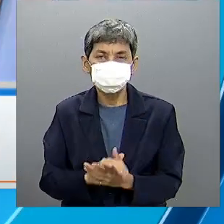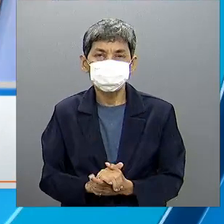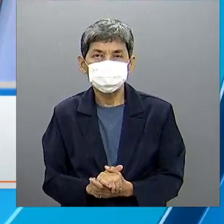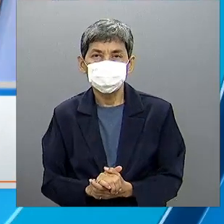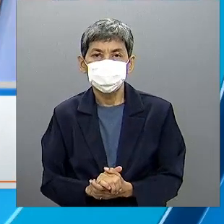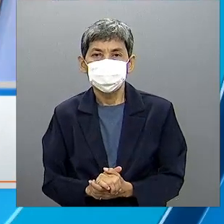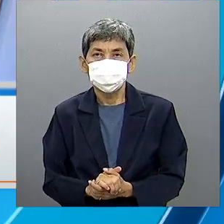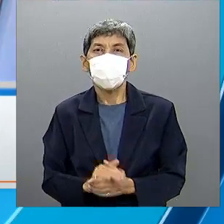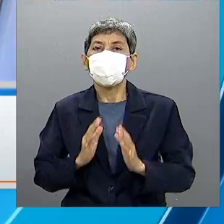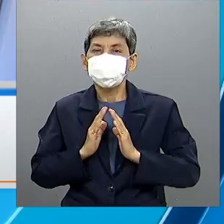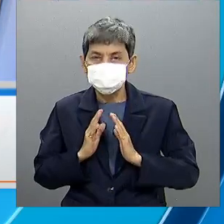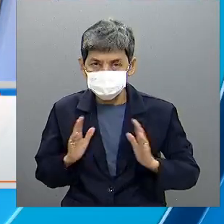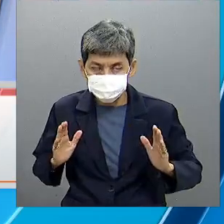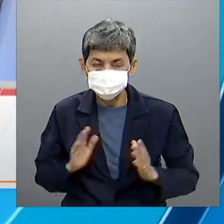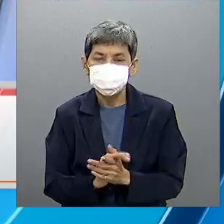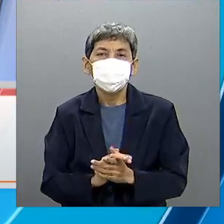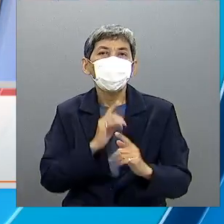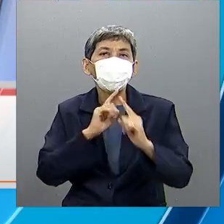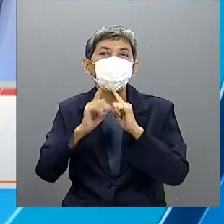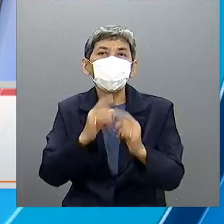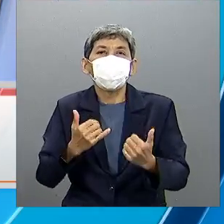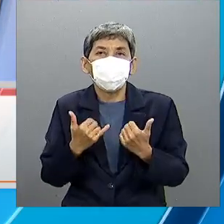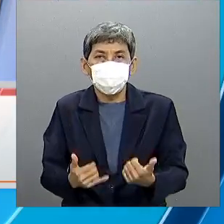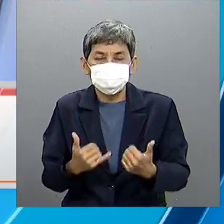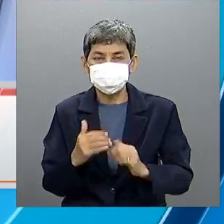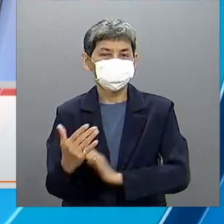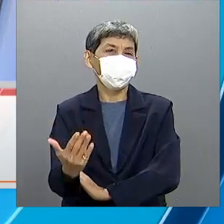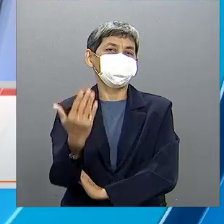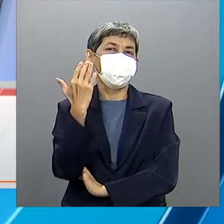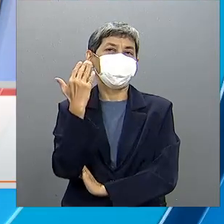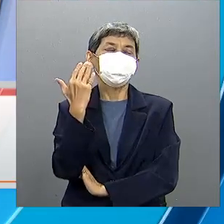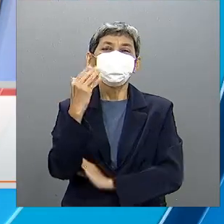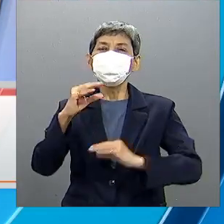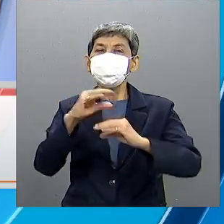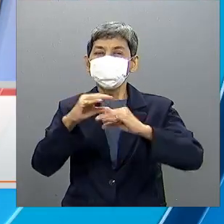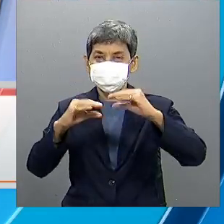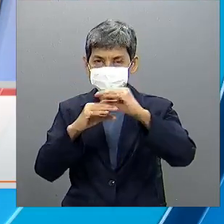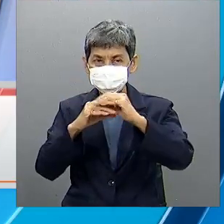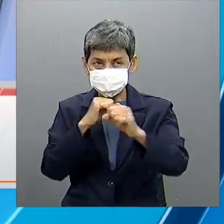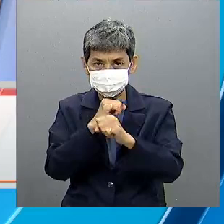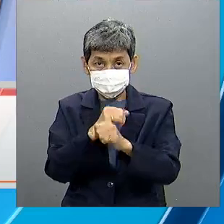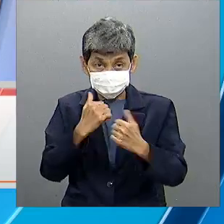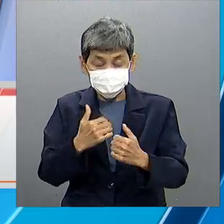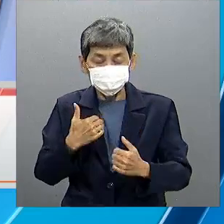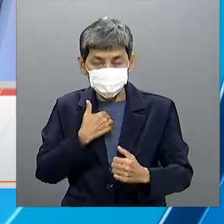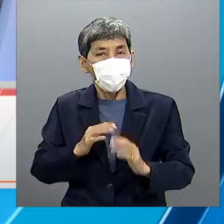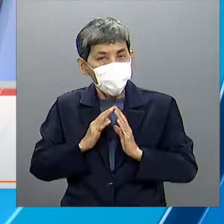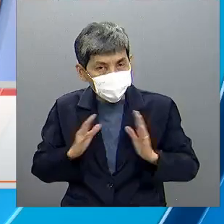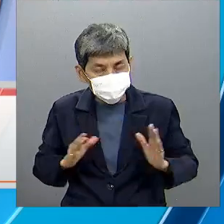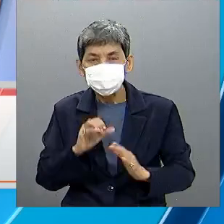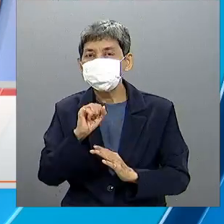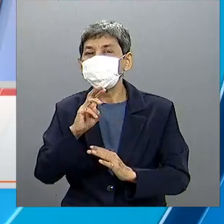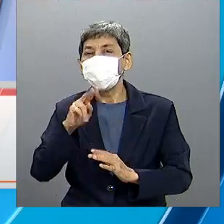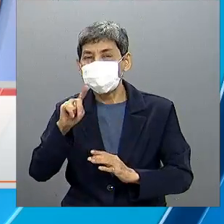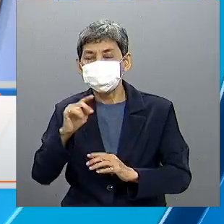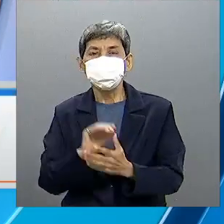คุณปูด้วยนะคะที่มาร่วมพูดคุยกับเราในเช้าวันนี้นะคะในโครงการยังออนไลน์นะคะยังไงขอบคุณคุณสุวรรณาจำแนกวงนะคะโปรเจกต์แมเนเ